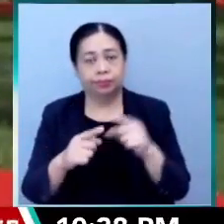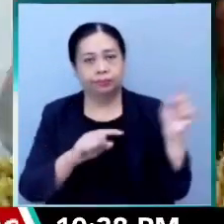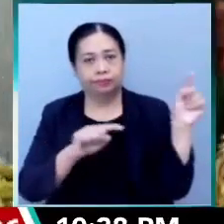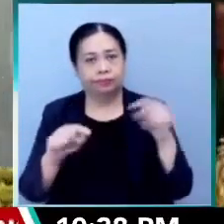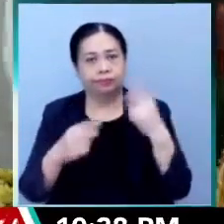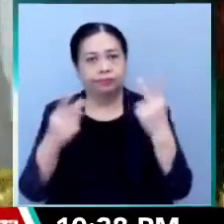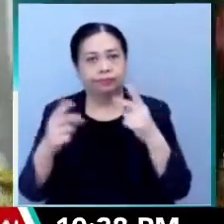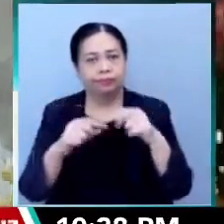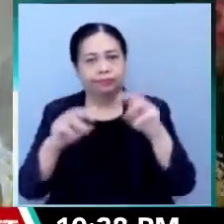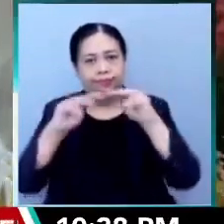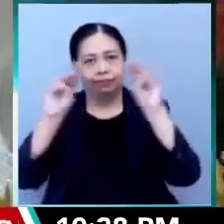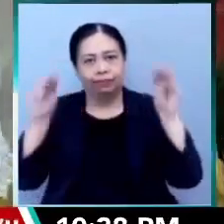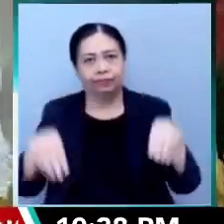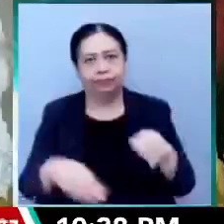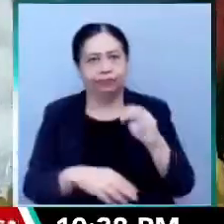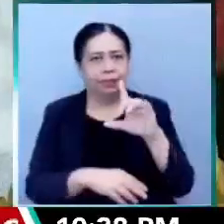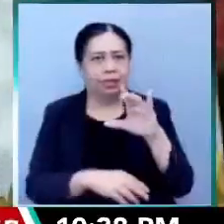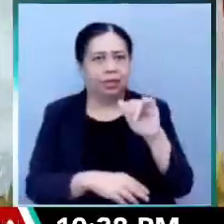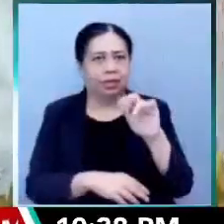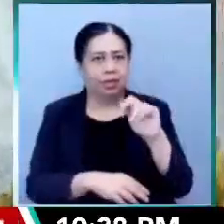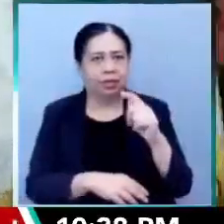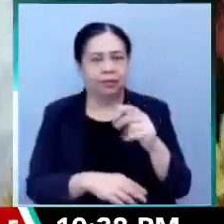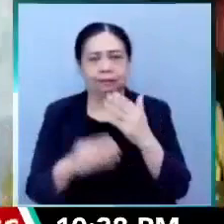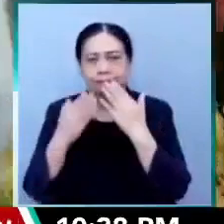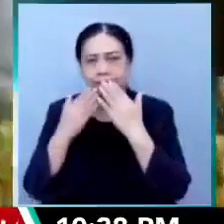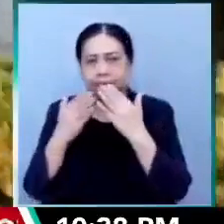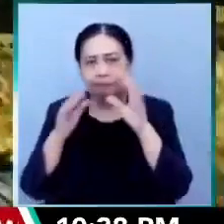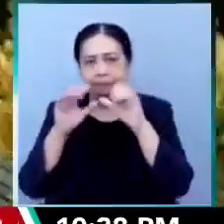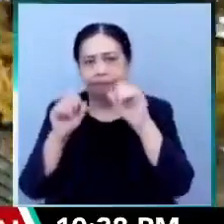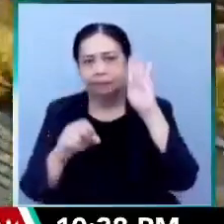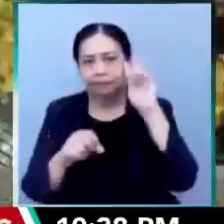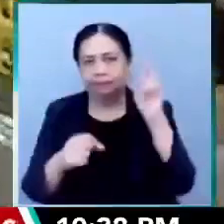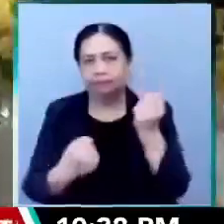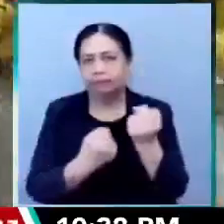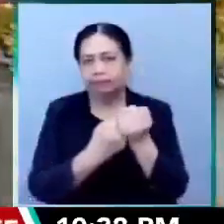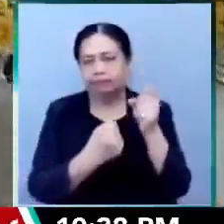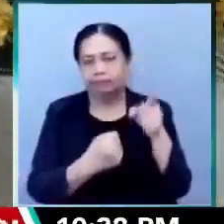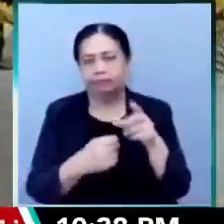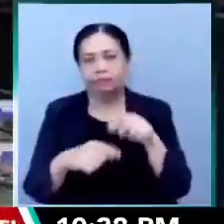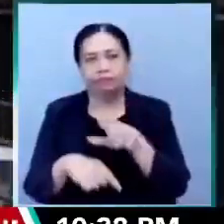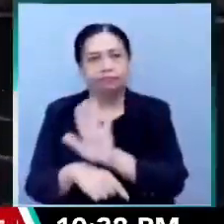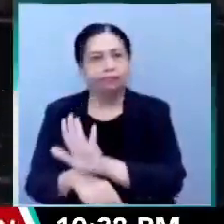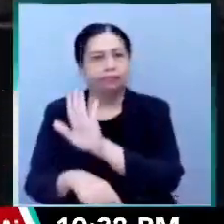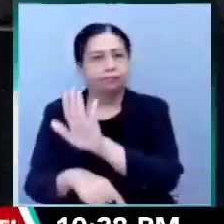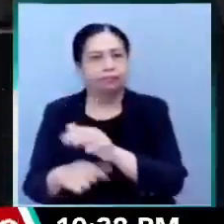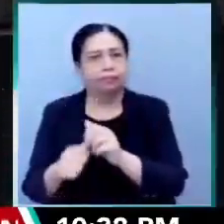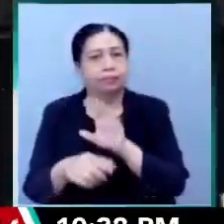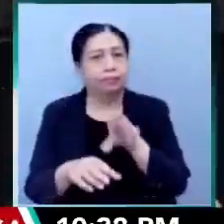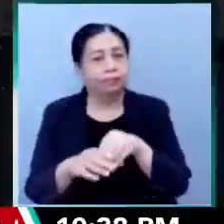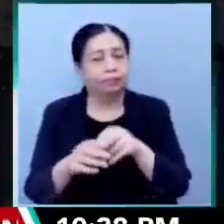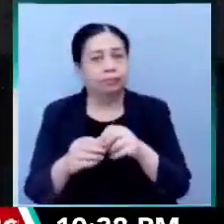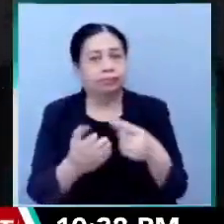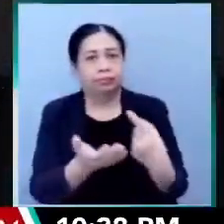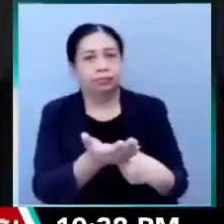Malacanang. Nagpasalamat naman si Pangulong Marcos sa suporta ni President Ramos Horta. Kabilang sa mga tinalakay